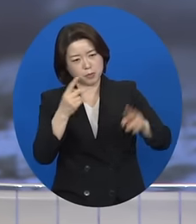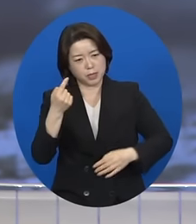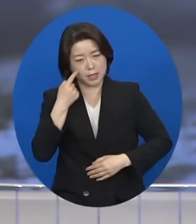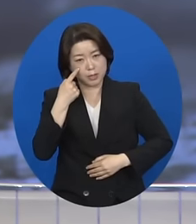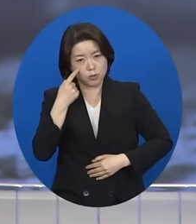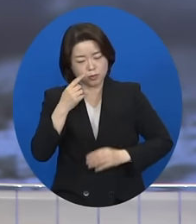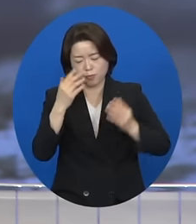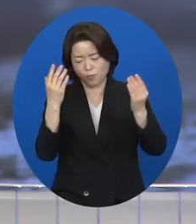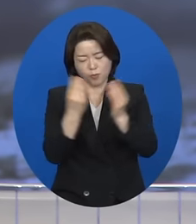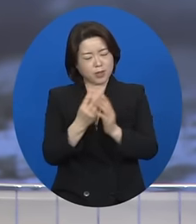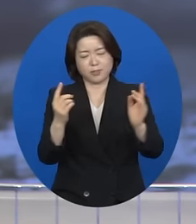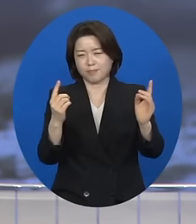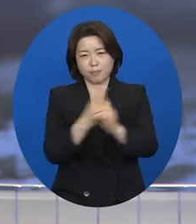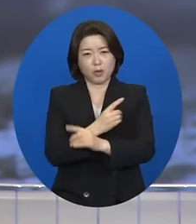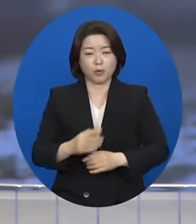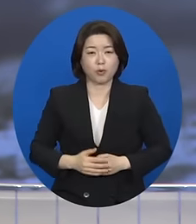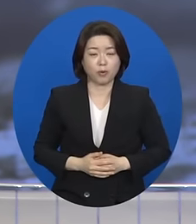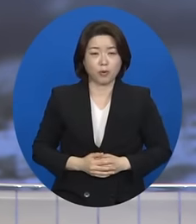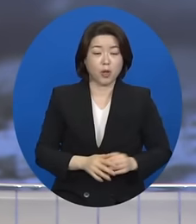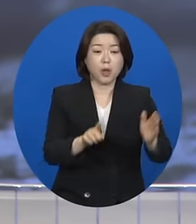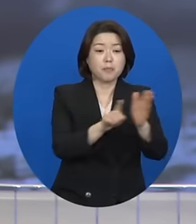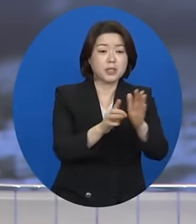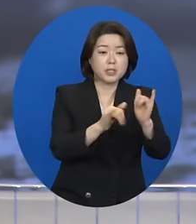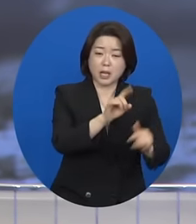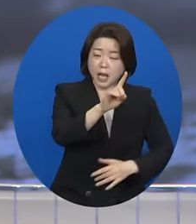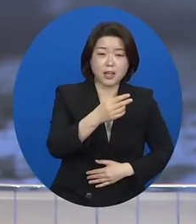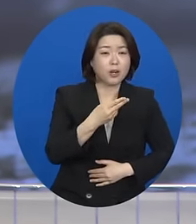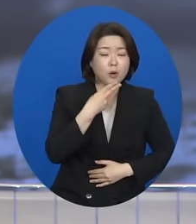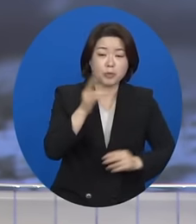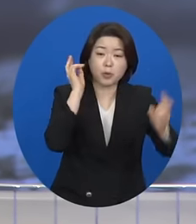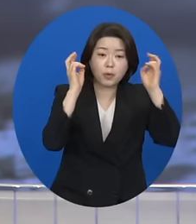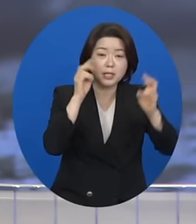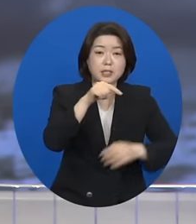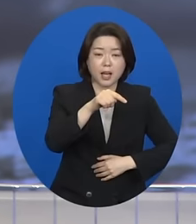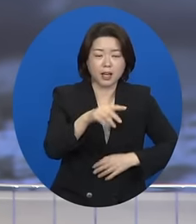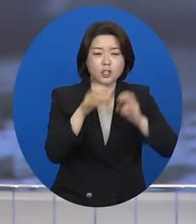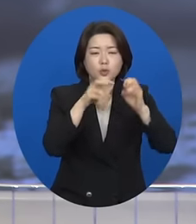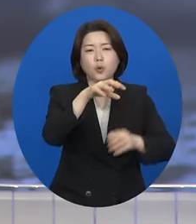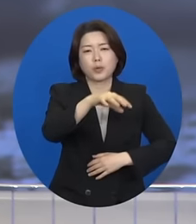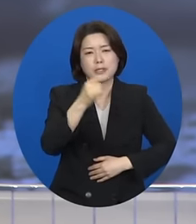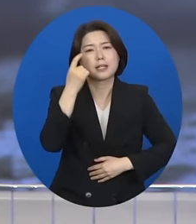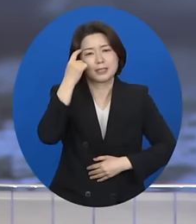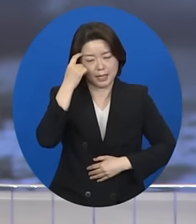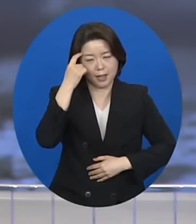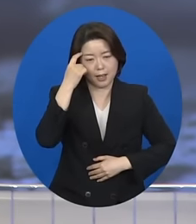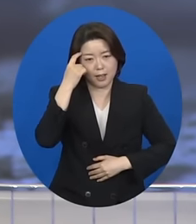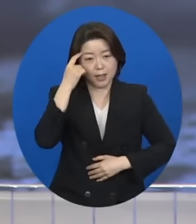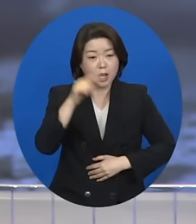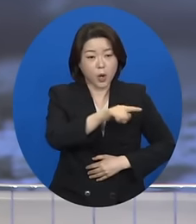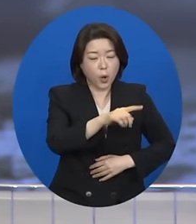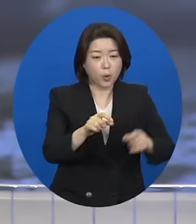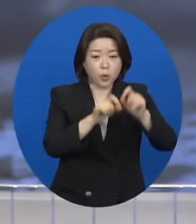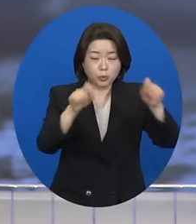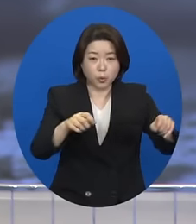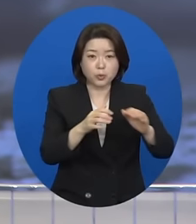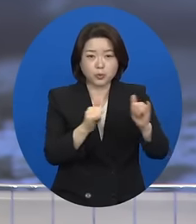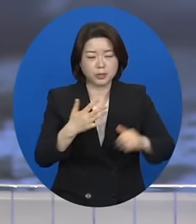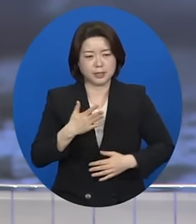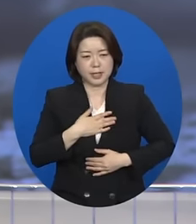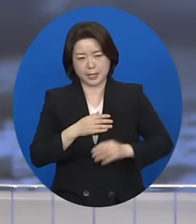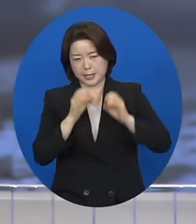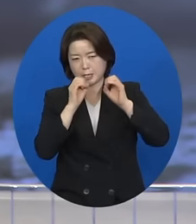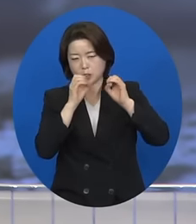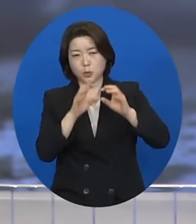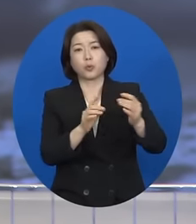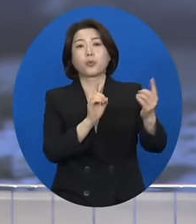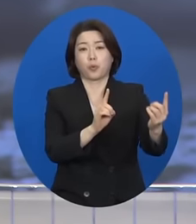달라졌습니다 크리스천이 한명도 없었던 회사를 선교지로 여기고 동료들은 저의 전도 대상자가 되었습니다 회사